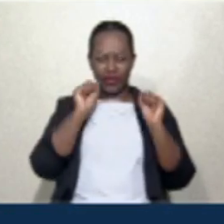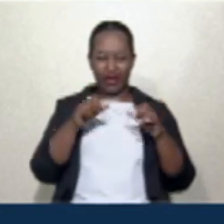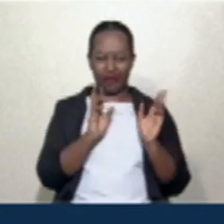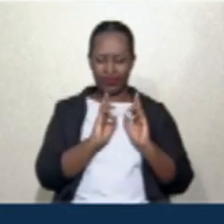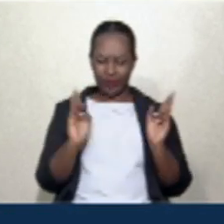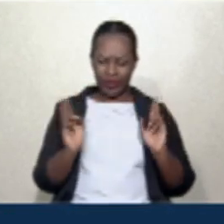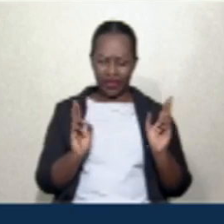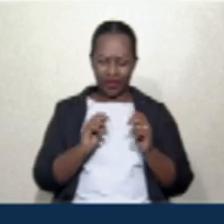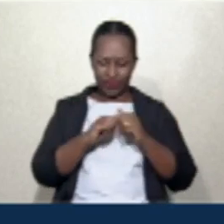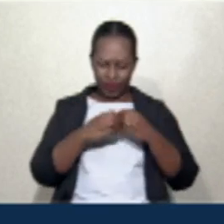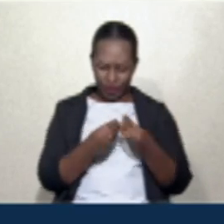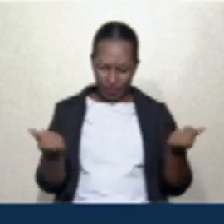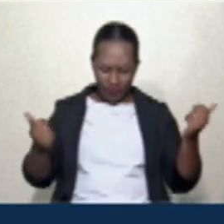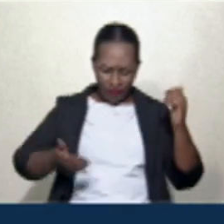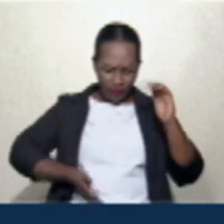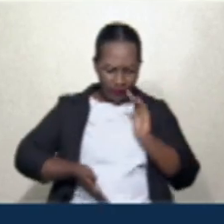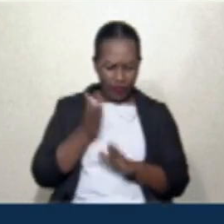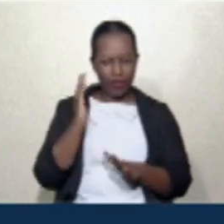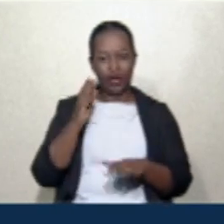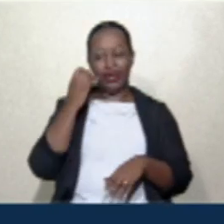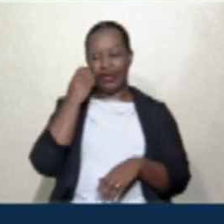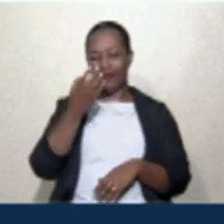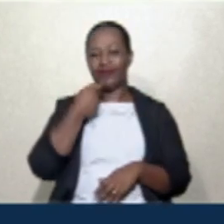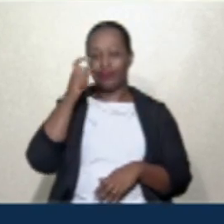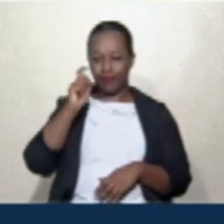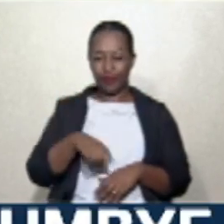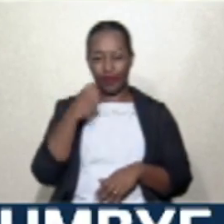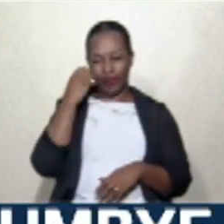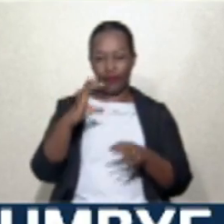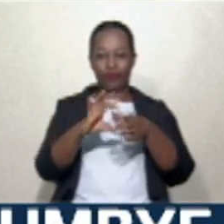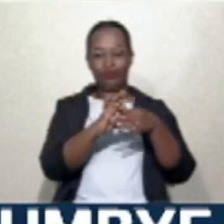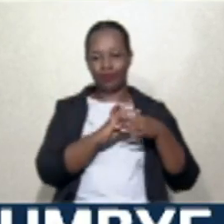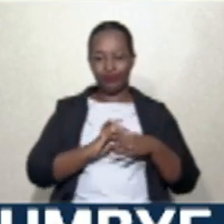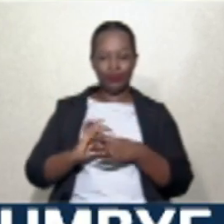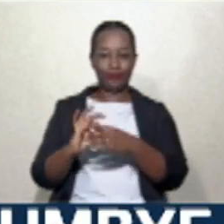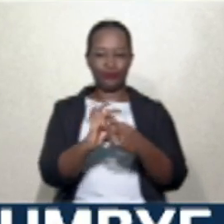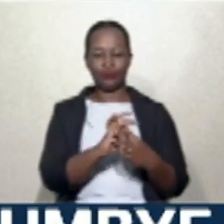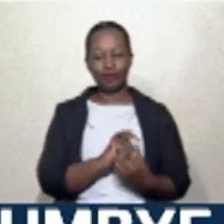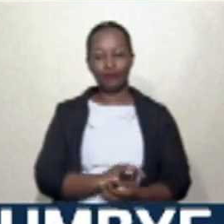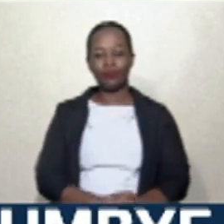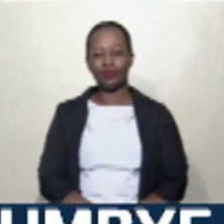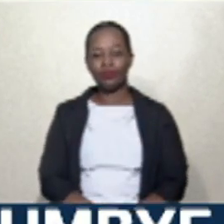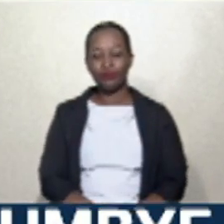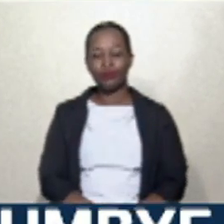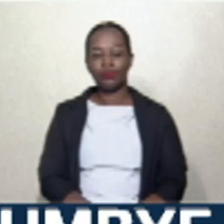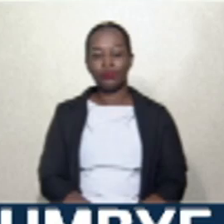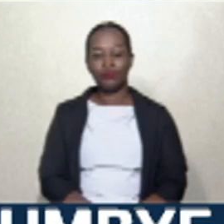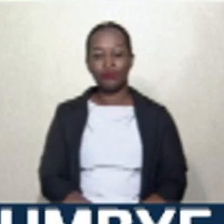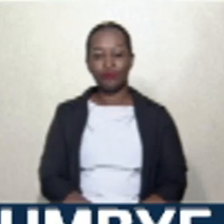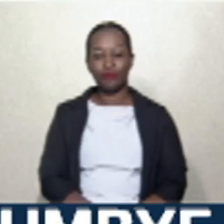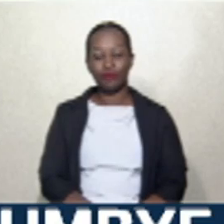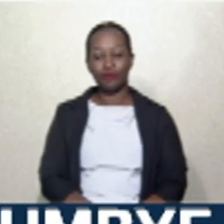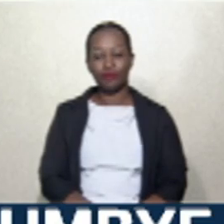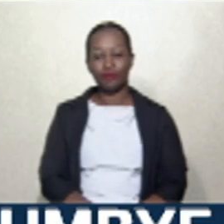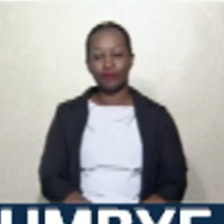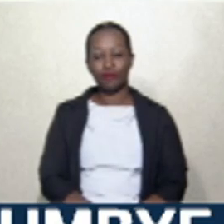vuba na bwangu mu gihe bikenewe, mu gihe twaba dukoreye hamwe. When needed, especially